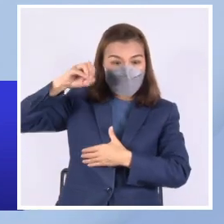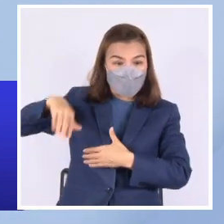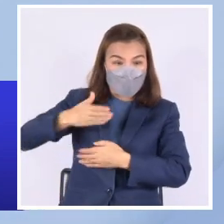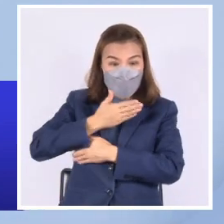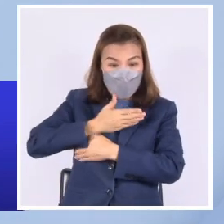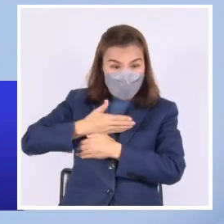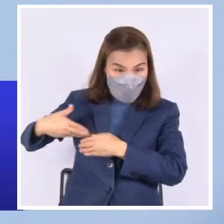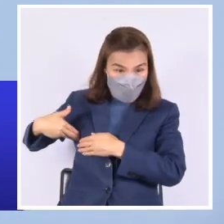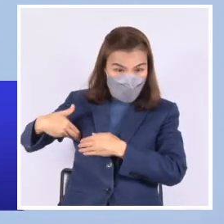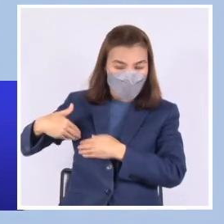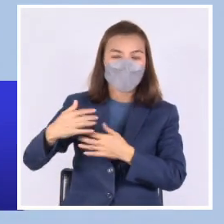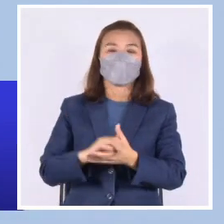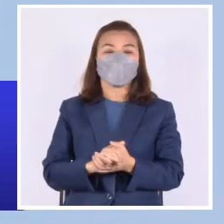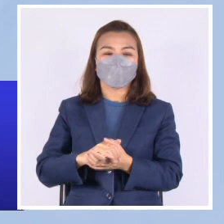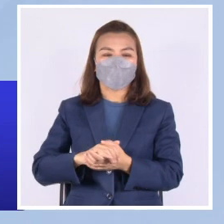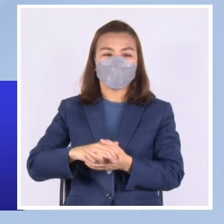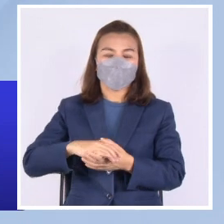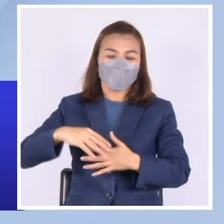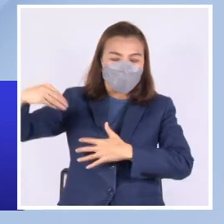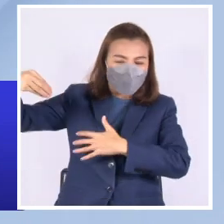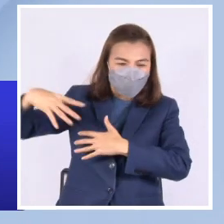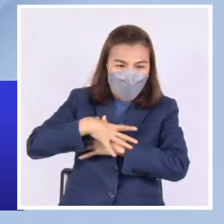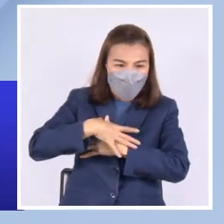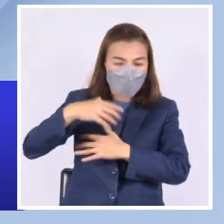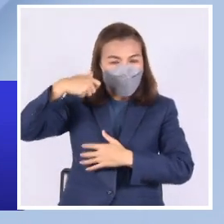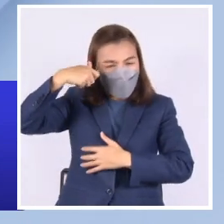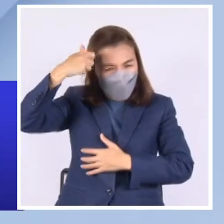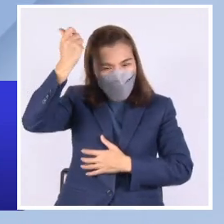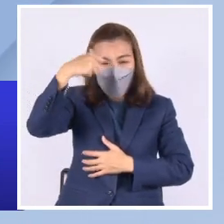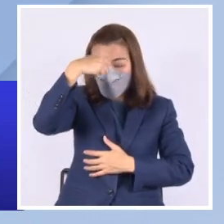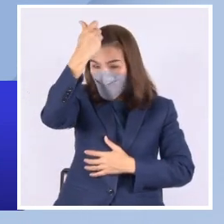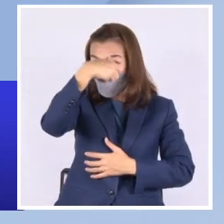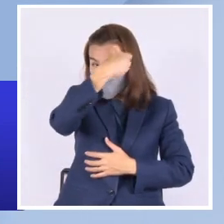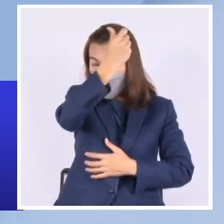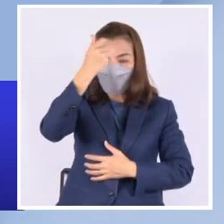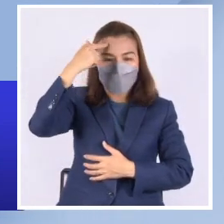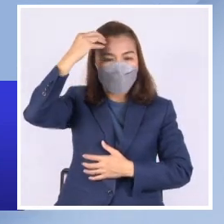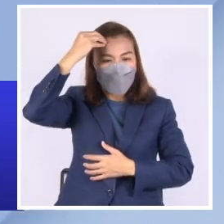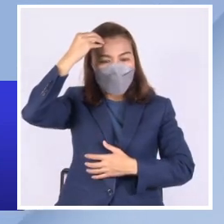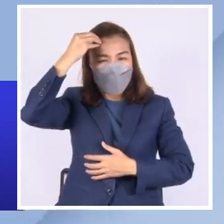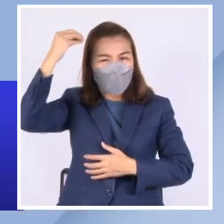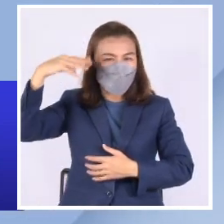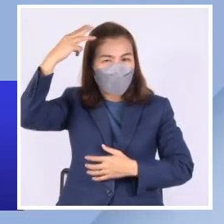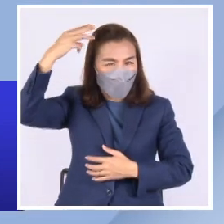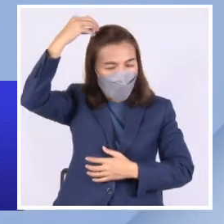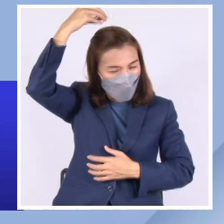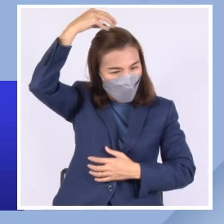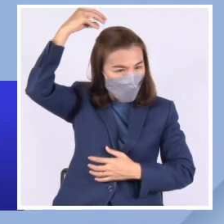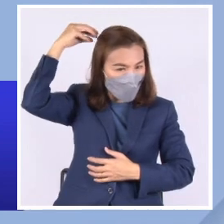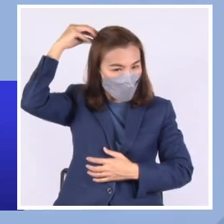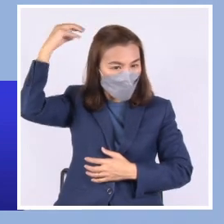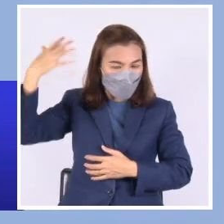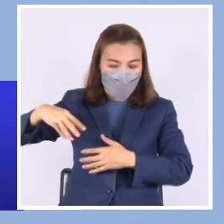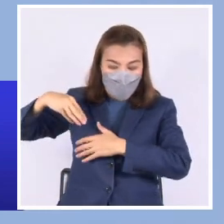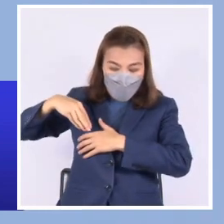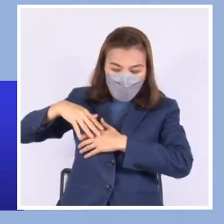าผ่านทางเคมีบำบัด5ปีแล้วต้องโกนผมอยู่เป็นระยะค่ะเพราะว่าผมมันร่วงเป็นกระจุกกระจุกตอนนี้เชื้อมะเร็งลามไปที่ปอด